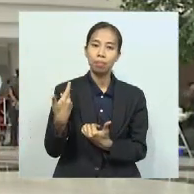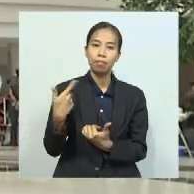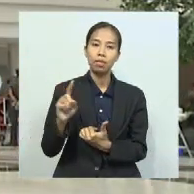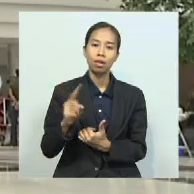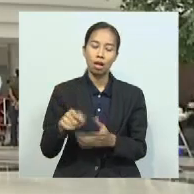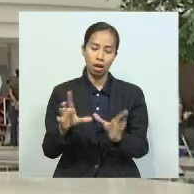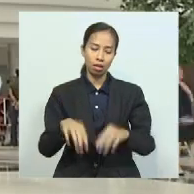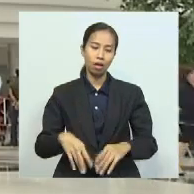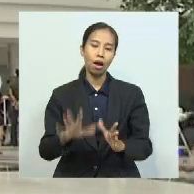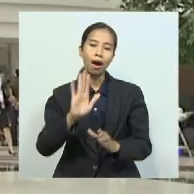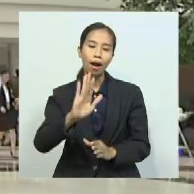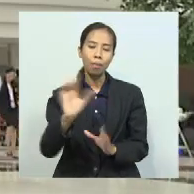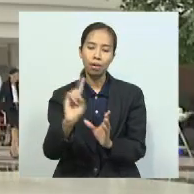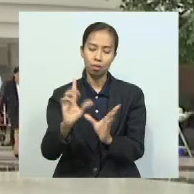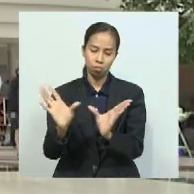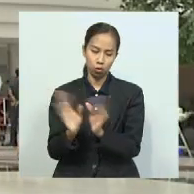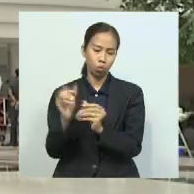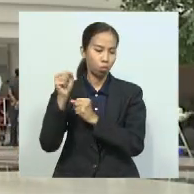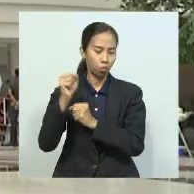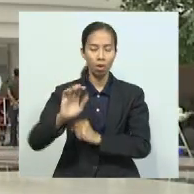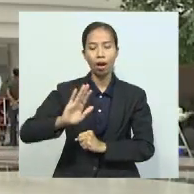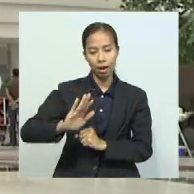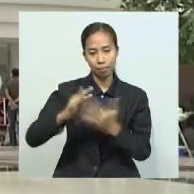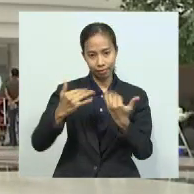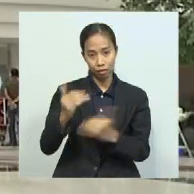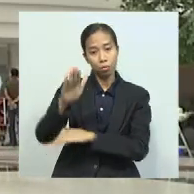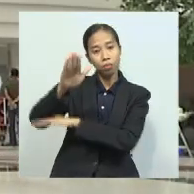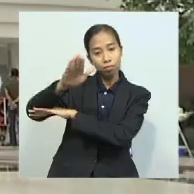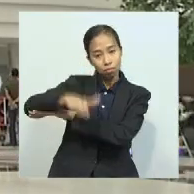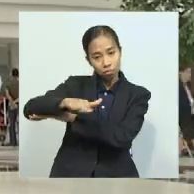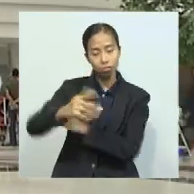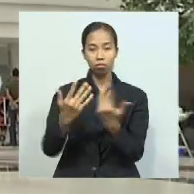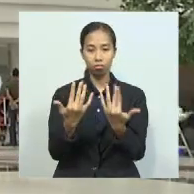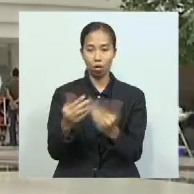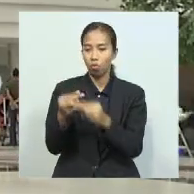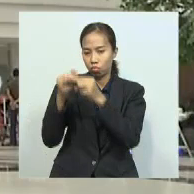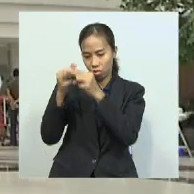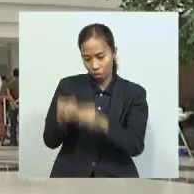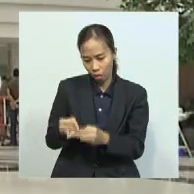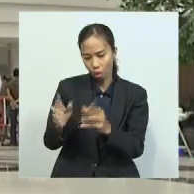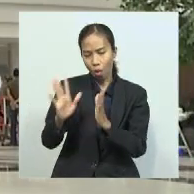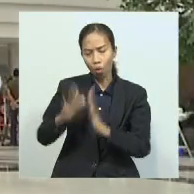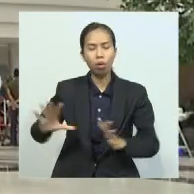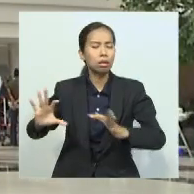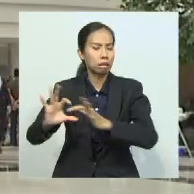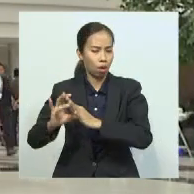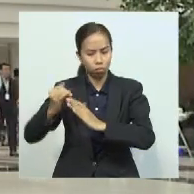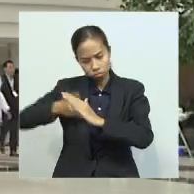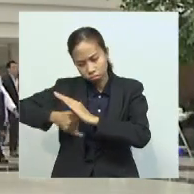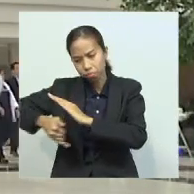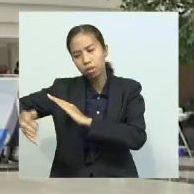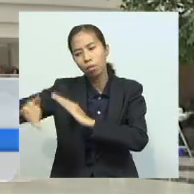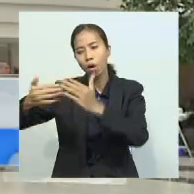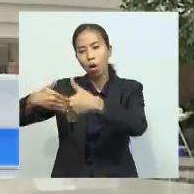ระยะรัศมี50เมตรขณะที่การพิจารณาคดีในช่วงบ่ายนะคะก็ได้สงวนสิทธิ์เฉพาะคู่กรณีเท่านั้นนะคะเข้ารับฟังค